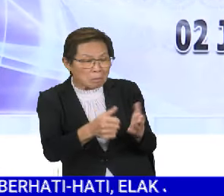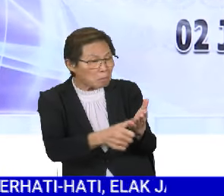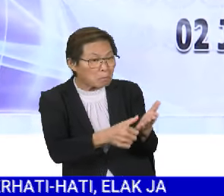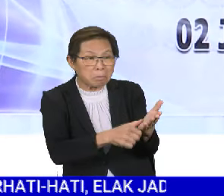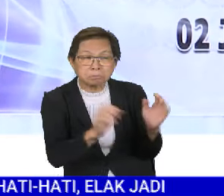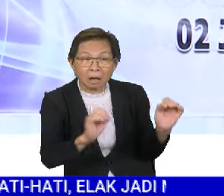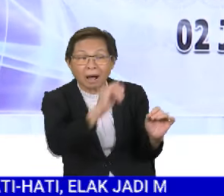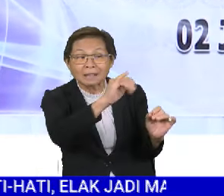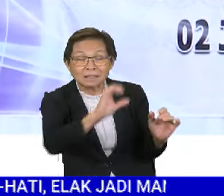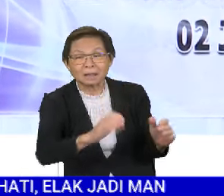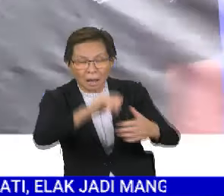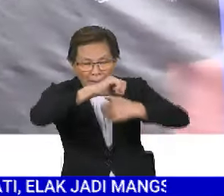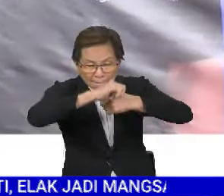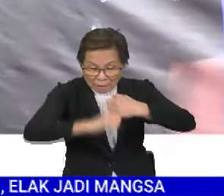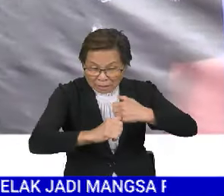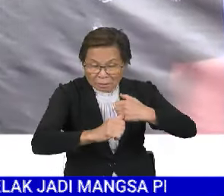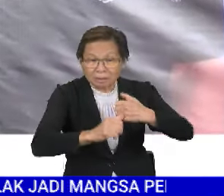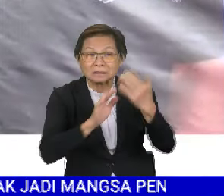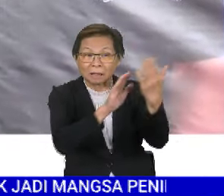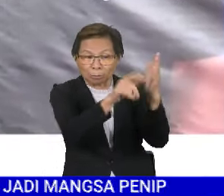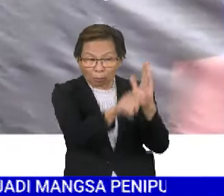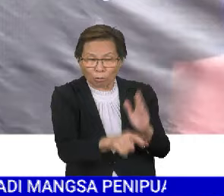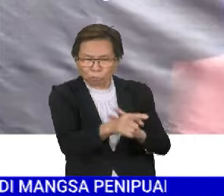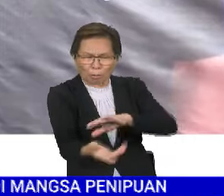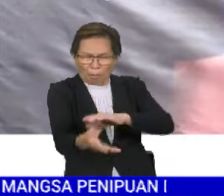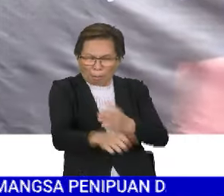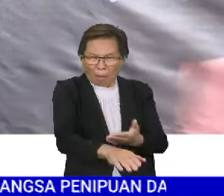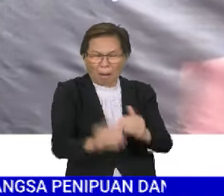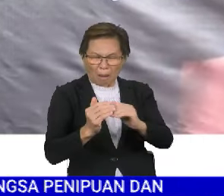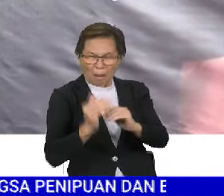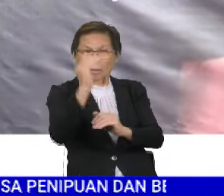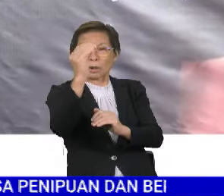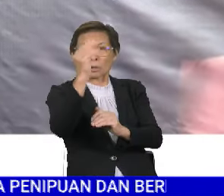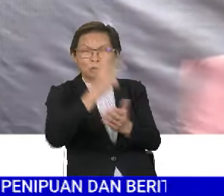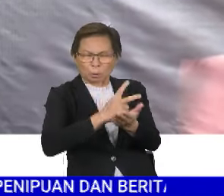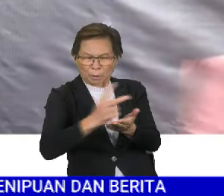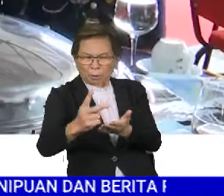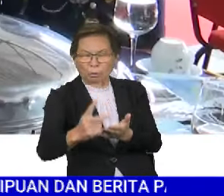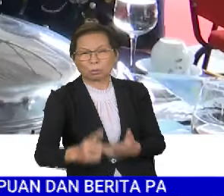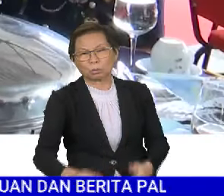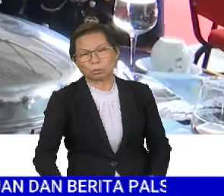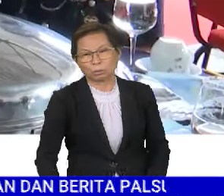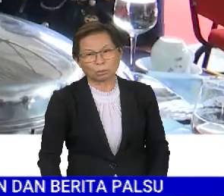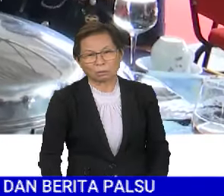Bedah siasat akan dilakukan terhadap mangsa yang dipercayai telah mati lebih dua minggu.